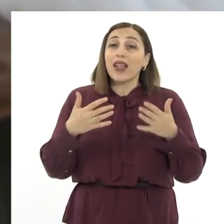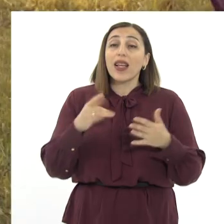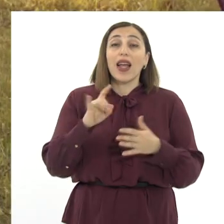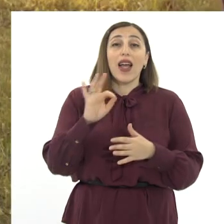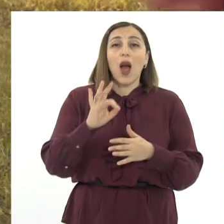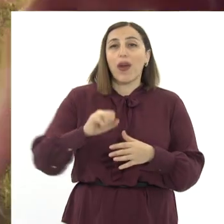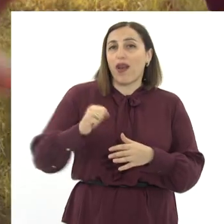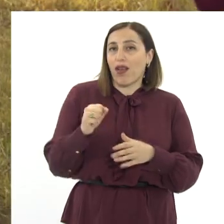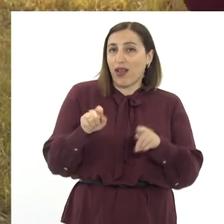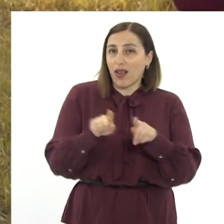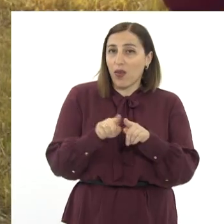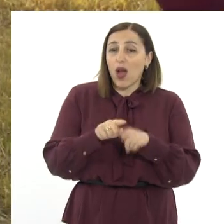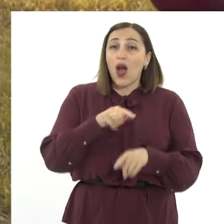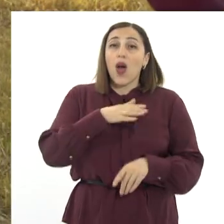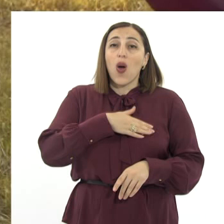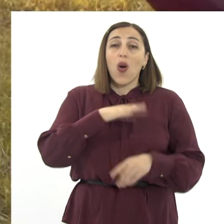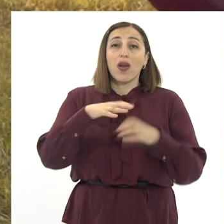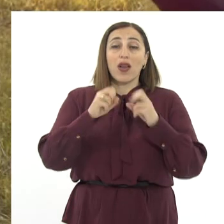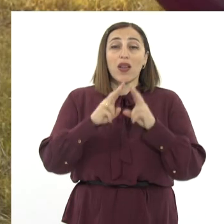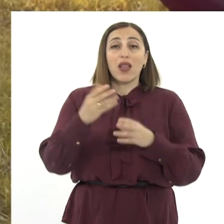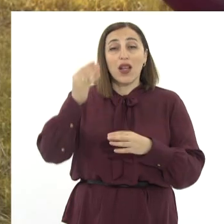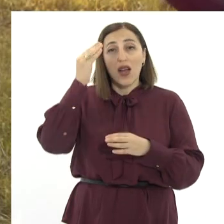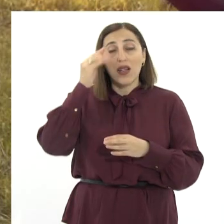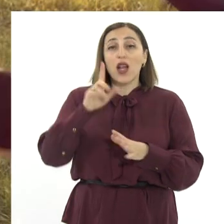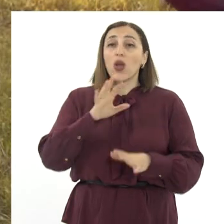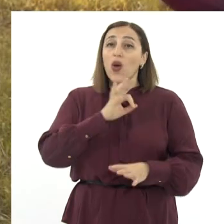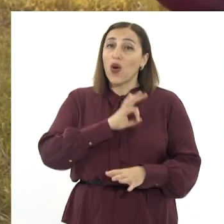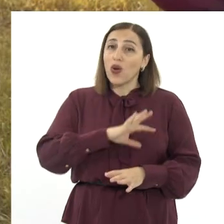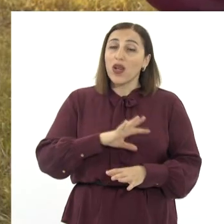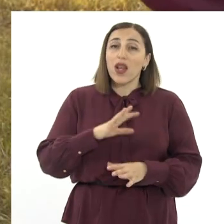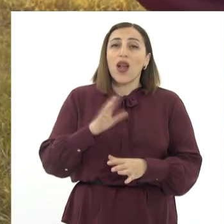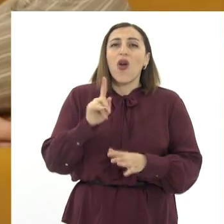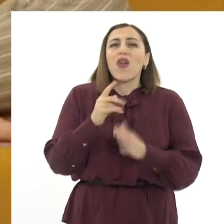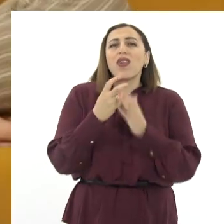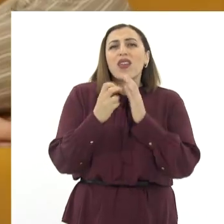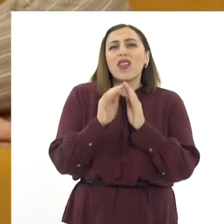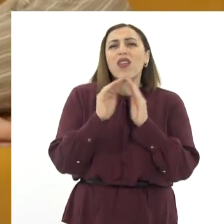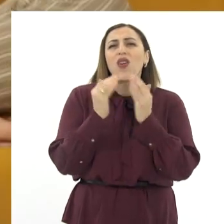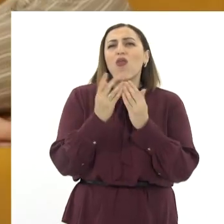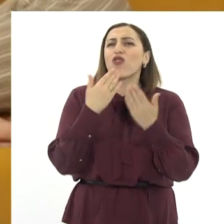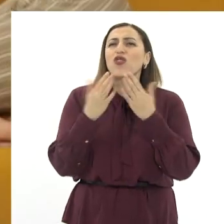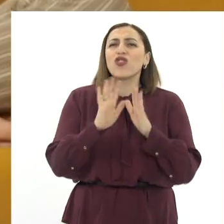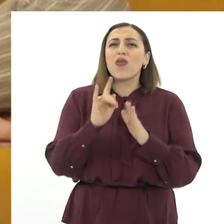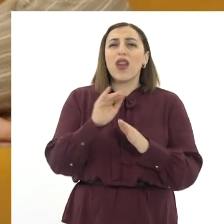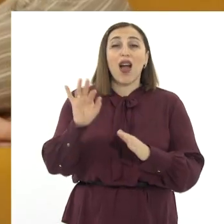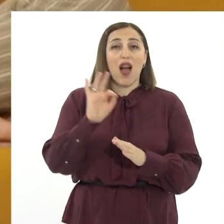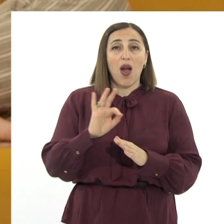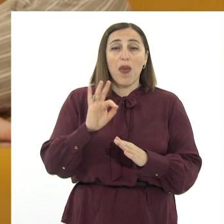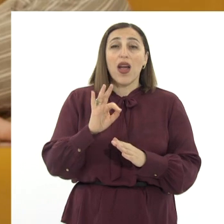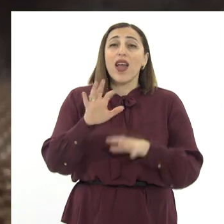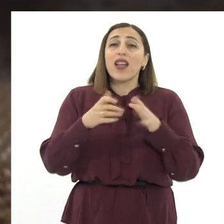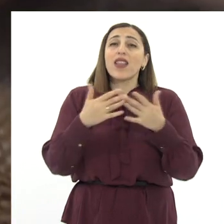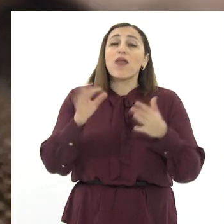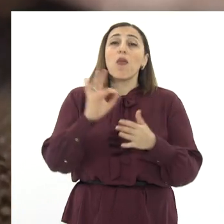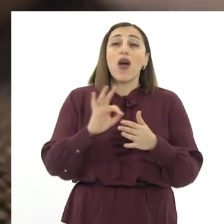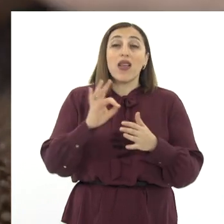Կենթանին երեխայի համար ընկեր է դառնում, հոգեբանները կարծում են, որ սա հատկապես օգտակար է ինքնամփոփ, չշփվող երեխաների համար։